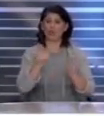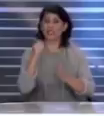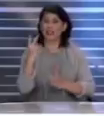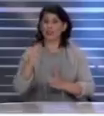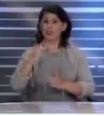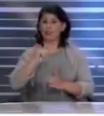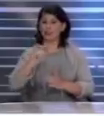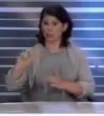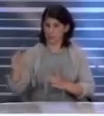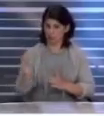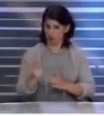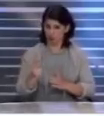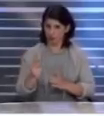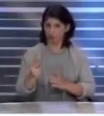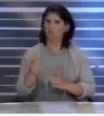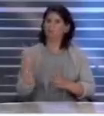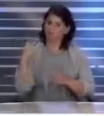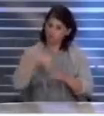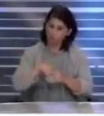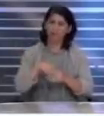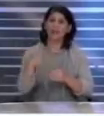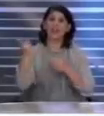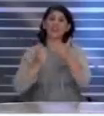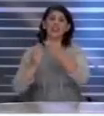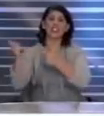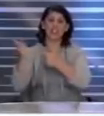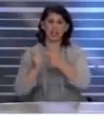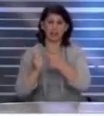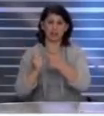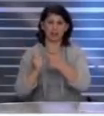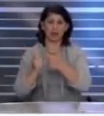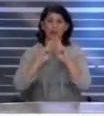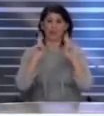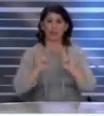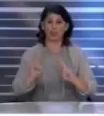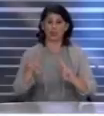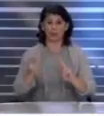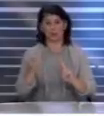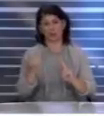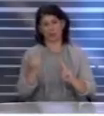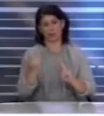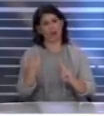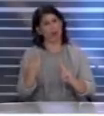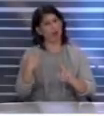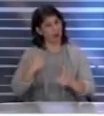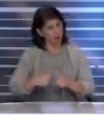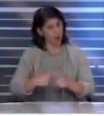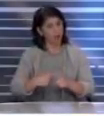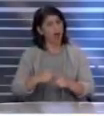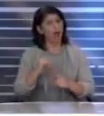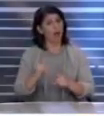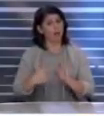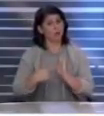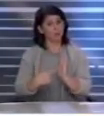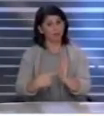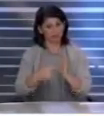ευρώ, εάν συμπεριλάβουμε και τα δάνεια από το Διεθνές Νομισματικό Ταμείο. Αλλά η Ελλάδα επίσης κατέδειξε